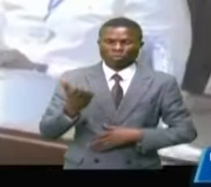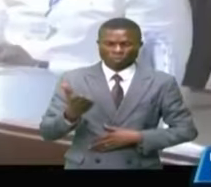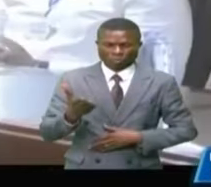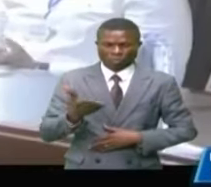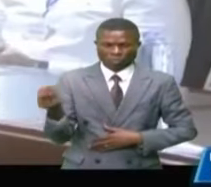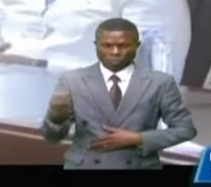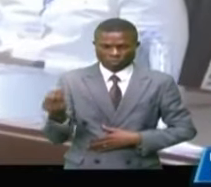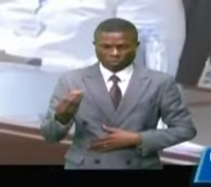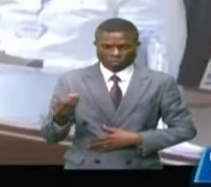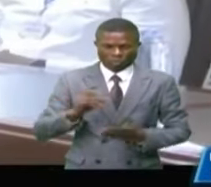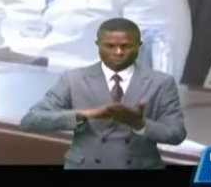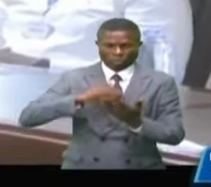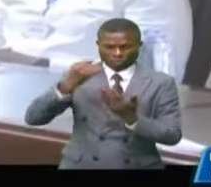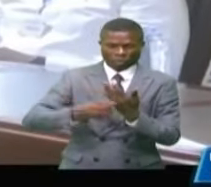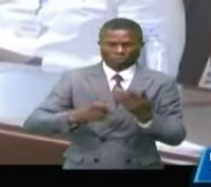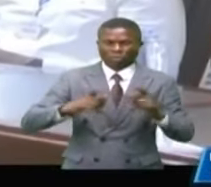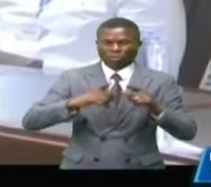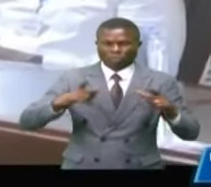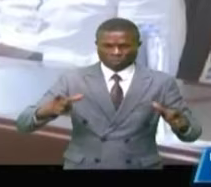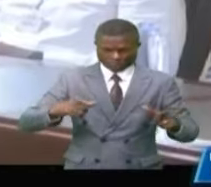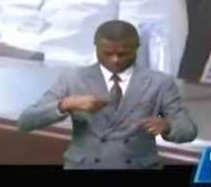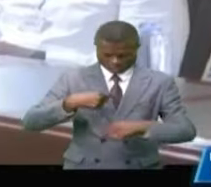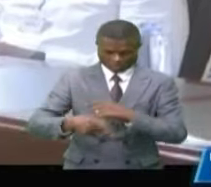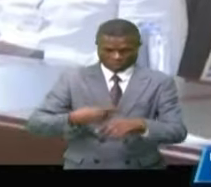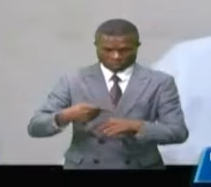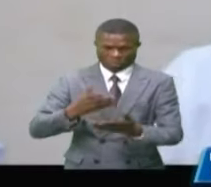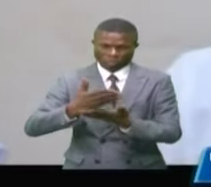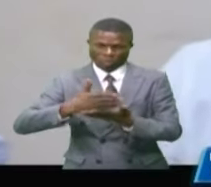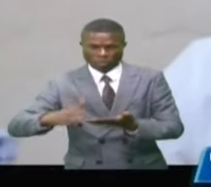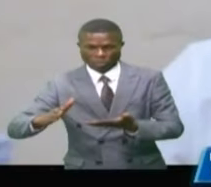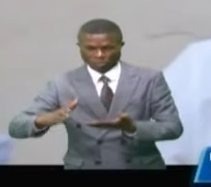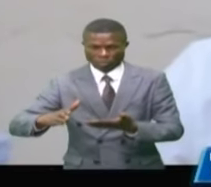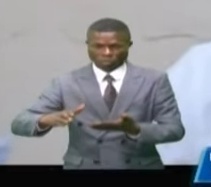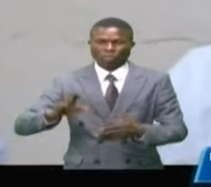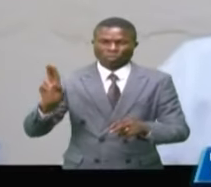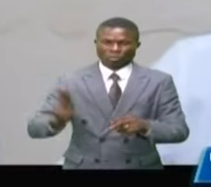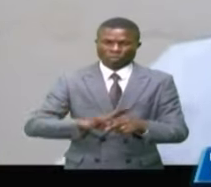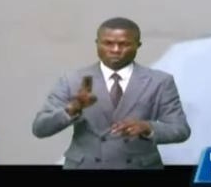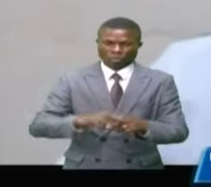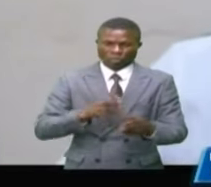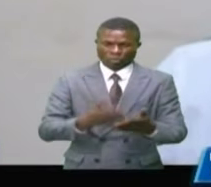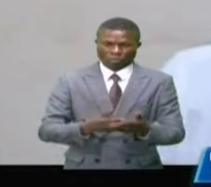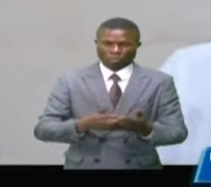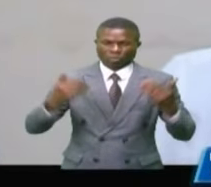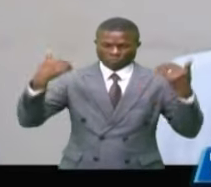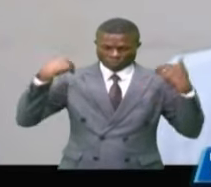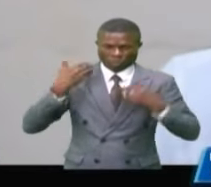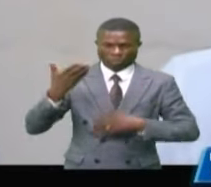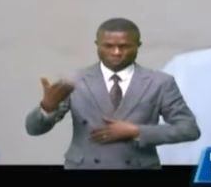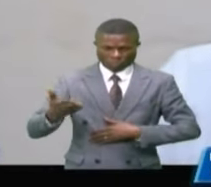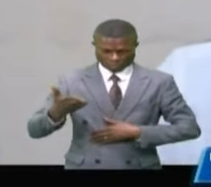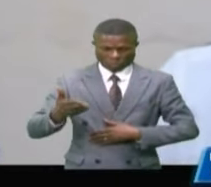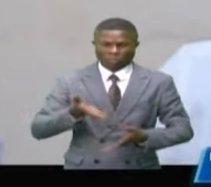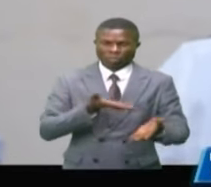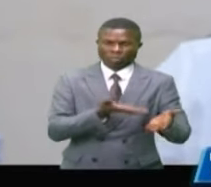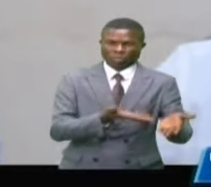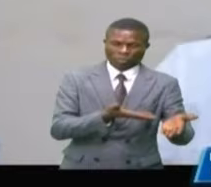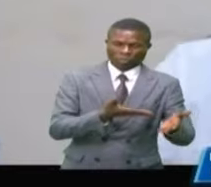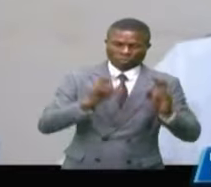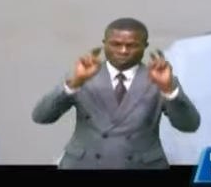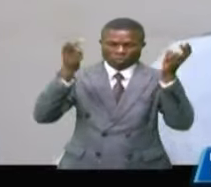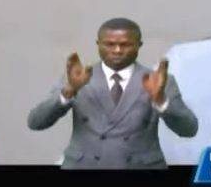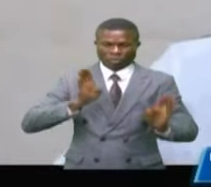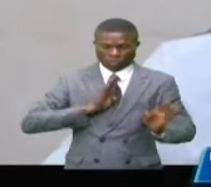grâce à ces vastes projets ayant déjà amorcé sa phase d'exécution. Ces animateurs estiment desservir la ville de